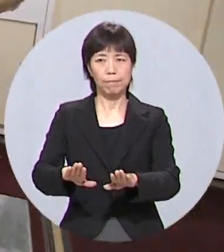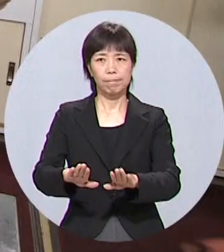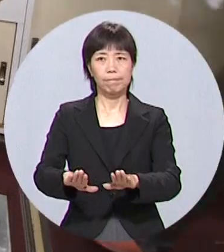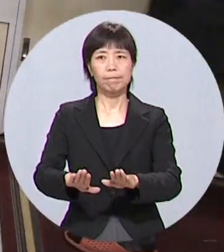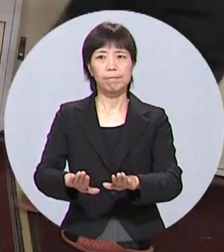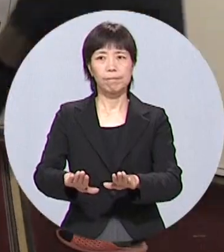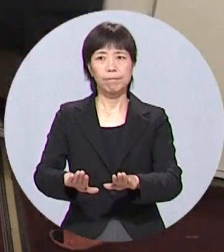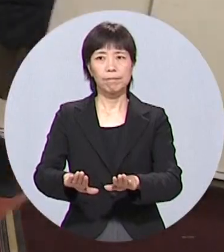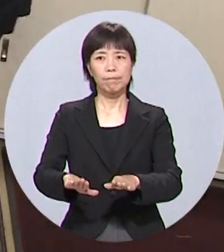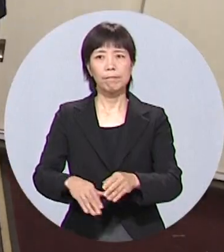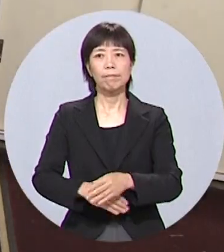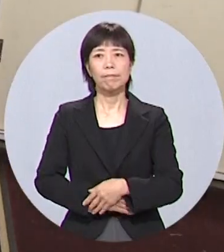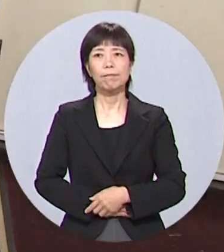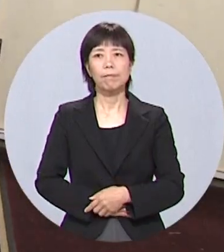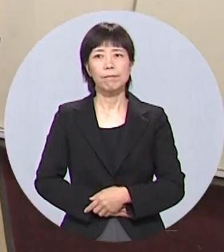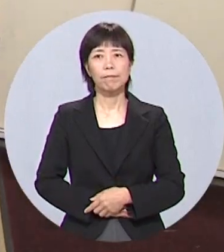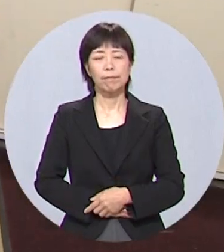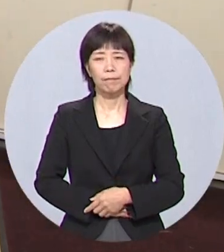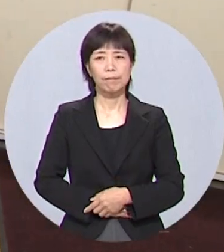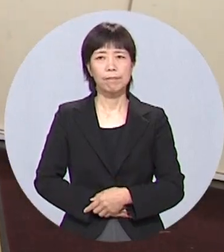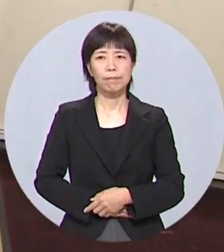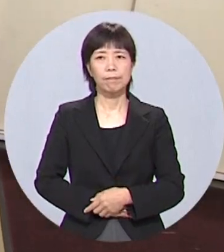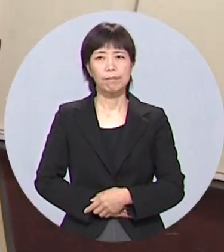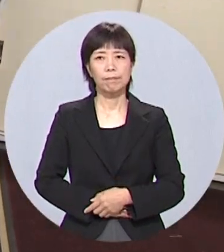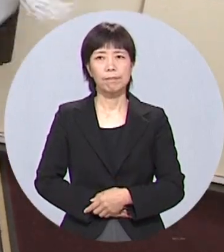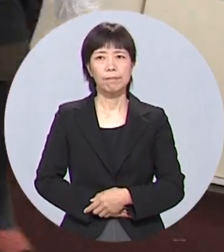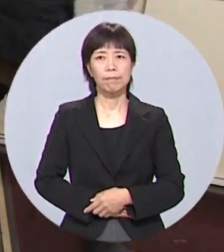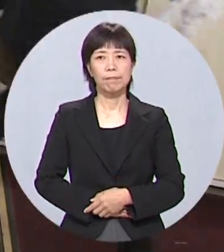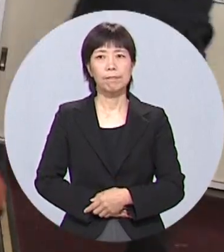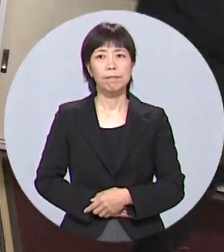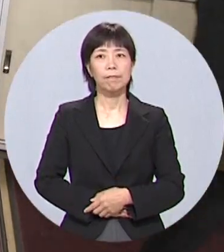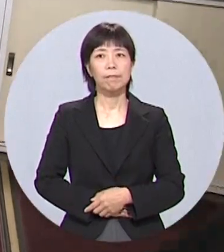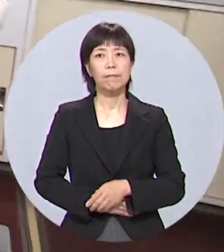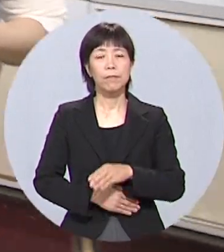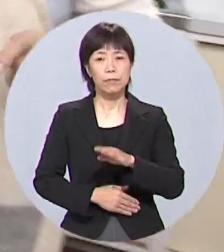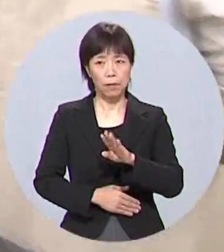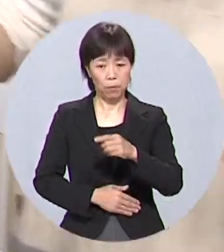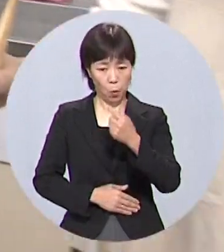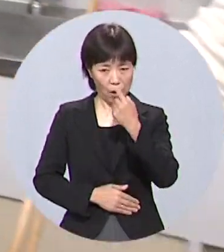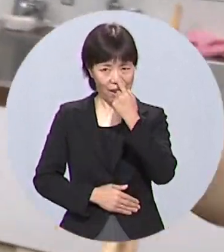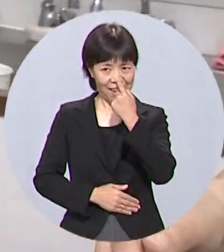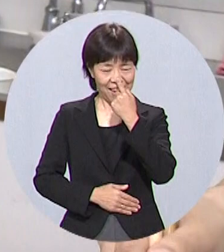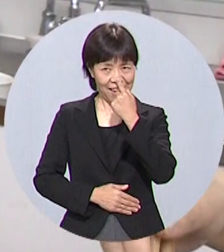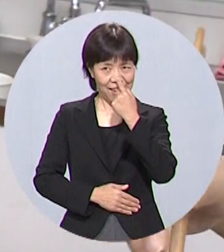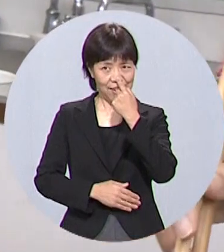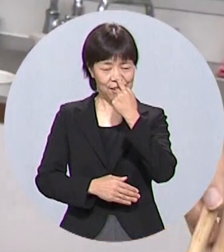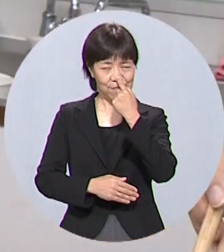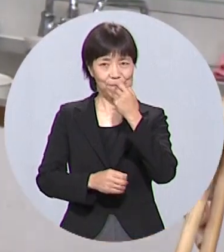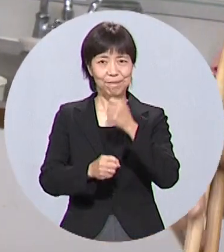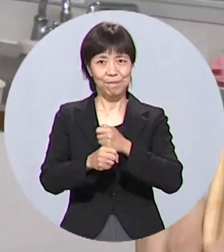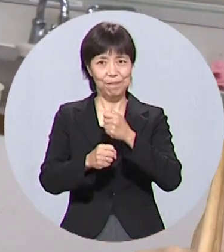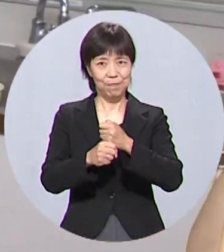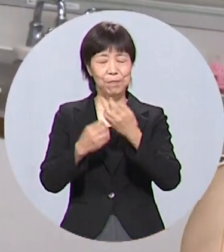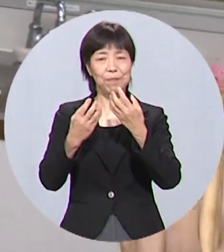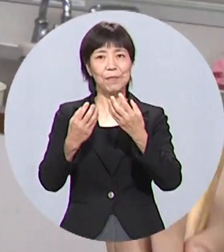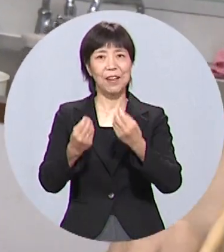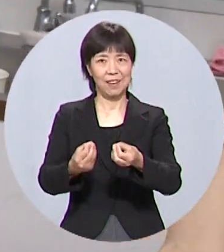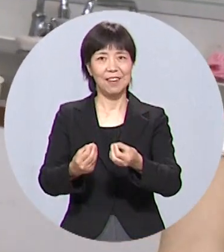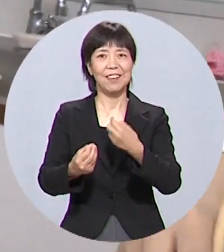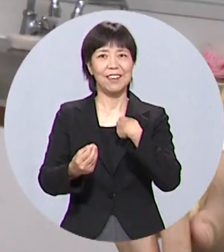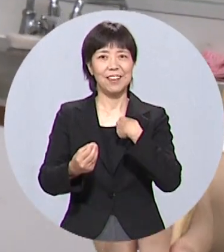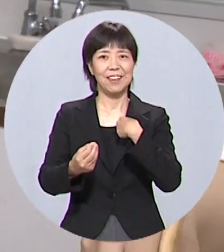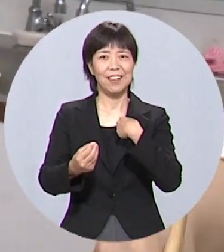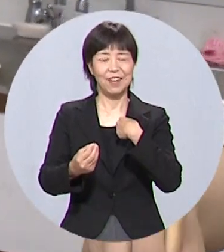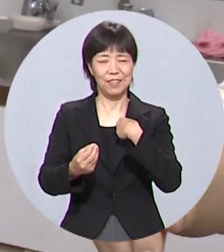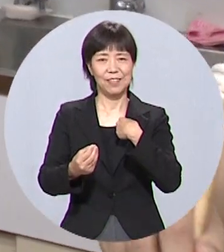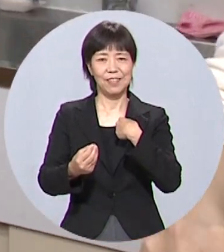っきみたいにこうやって、はい、沈めていけばいいんですかね、 はい、でこれ私がちょっと丸めてみましたので、はい、